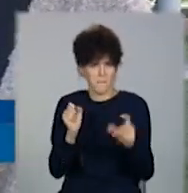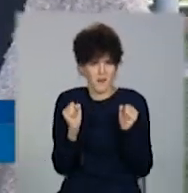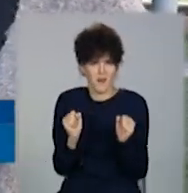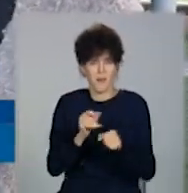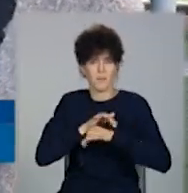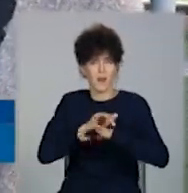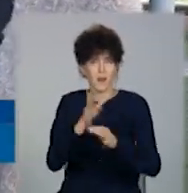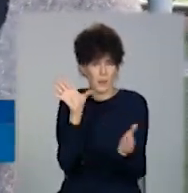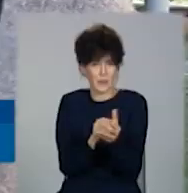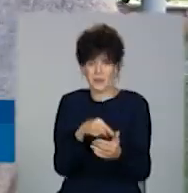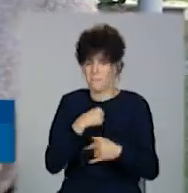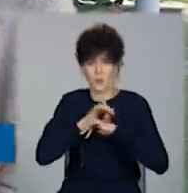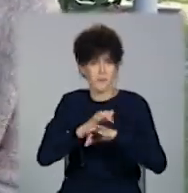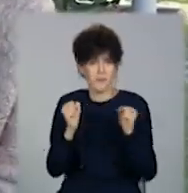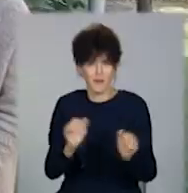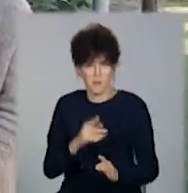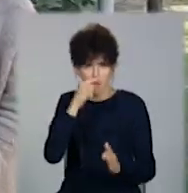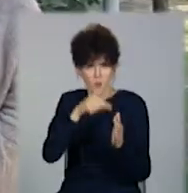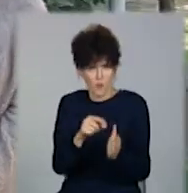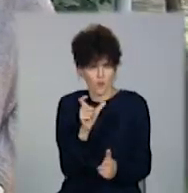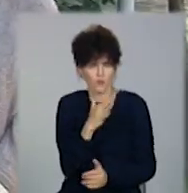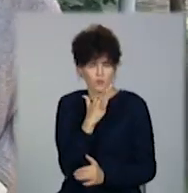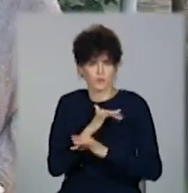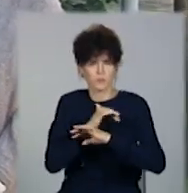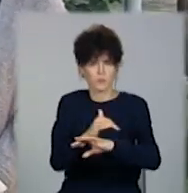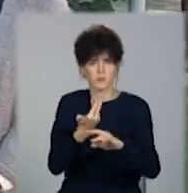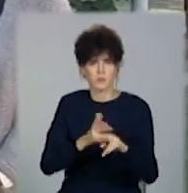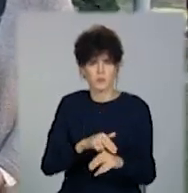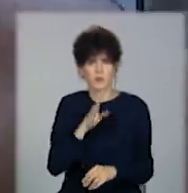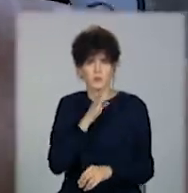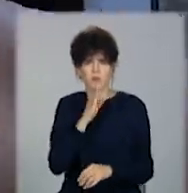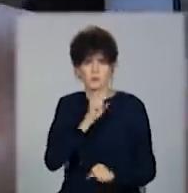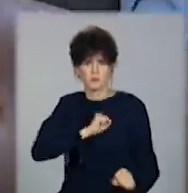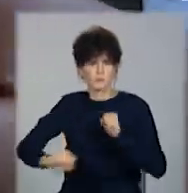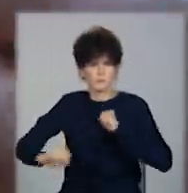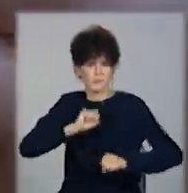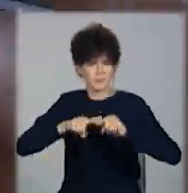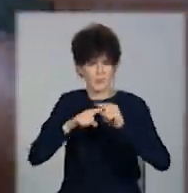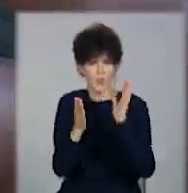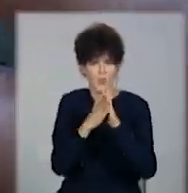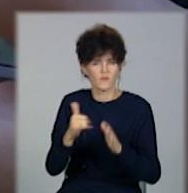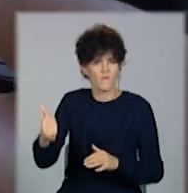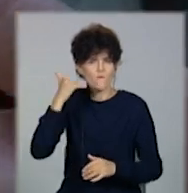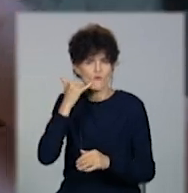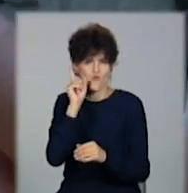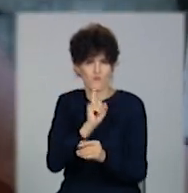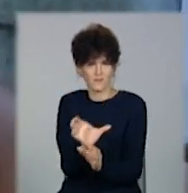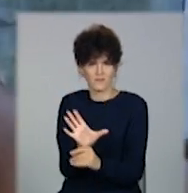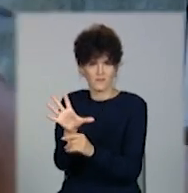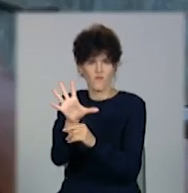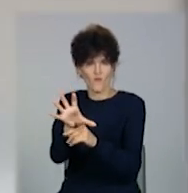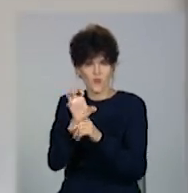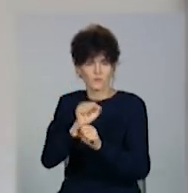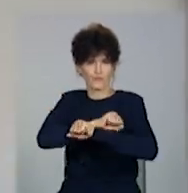Обично пауков не боюся, то прям страшно було підійти. Однак за мить Анна вже бігла в дім по телефон, щоб зробити світлину. А коли виклала